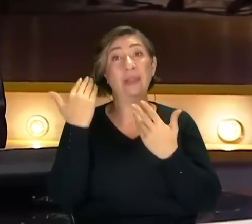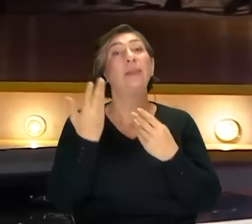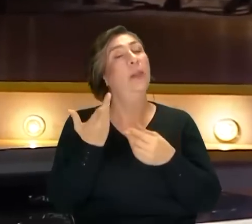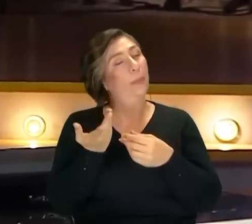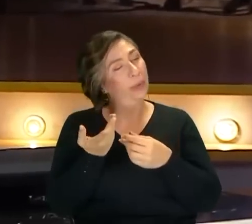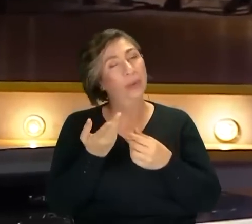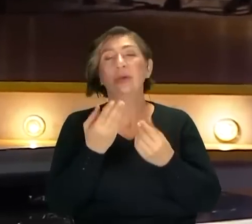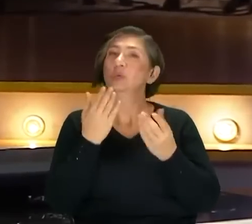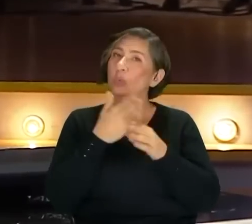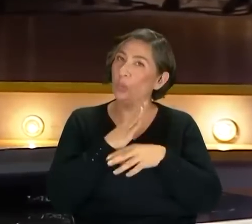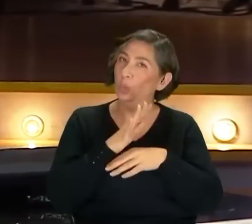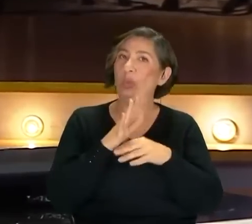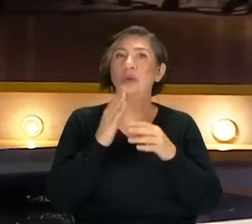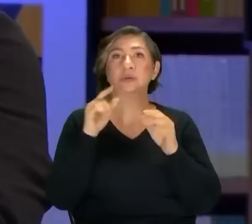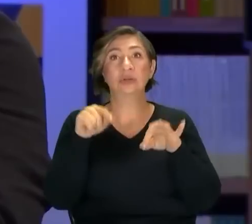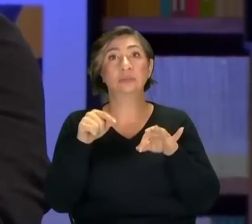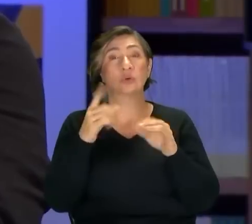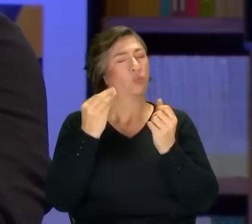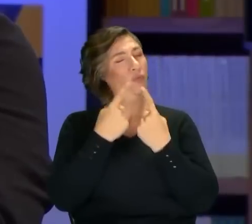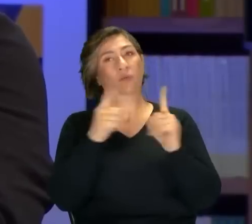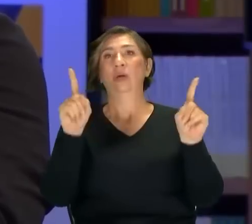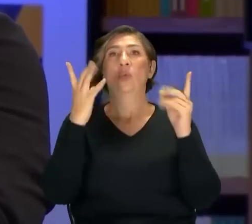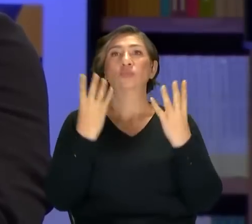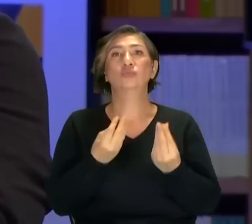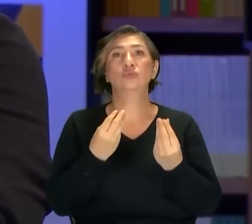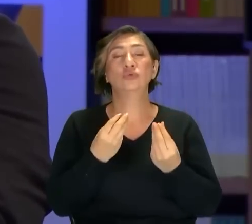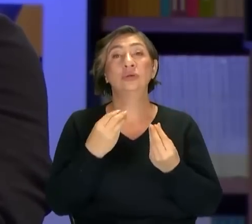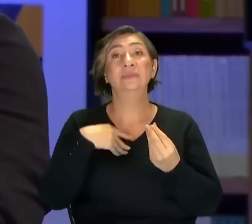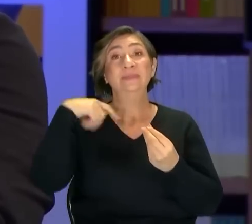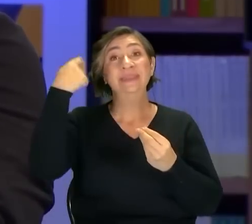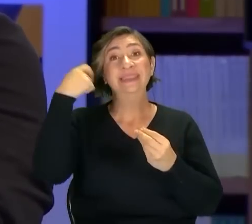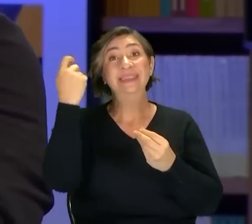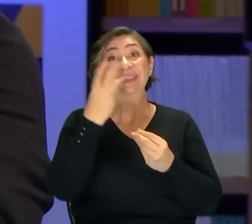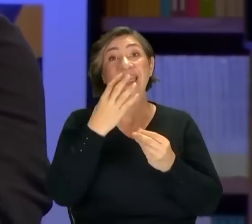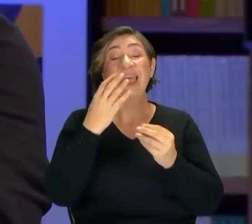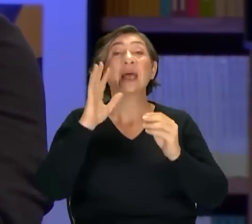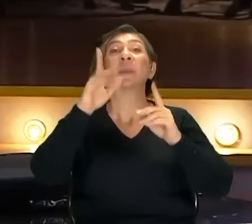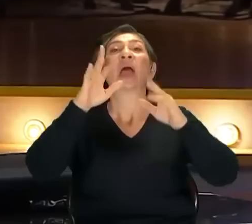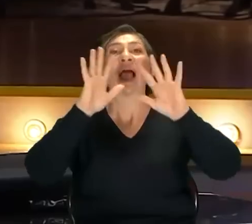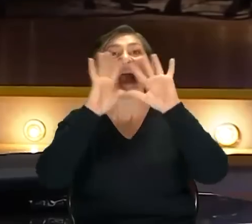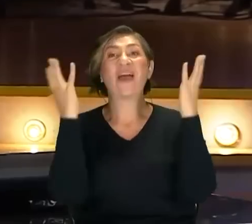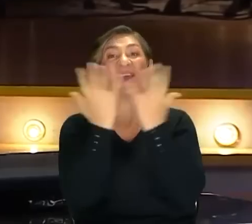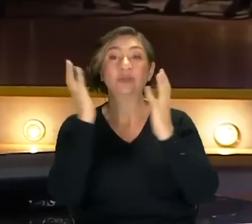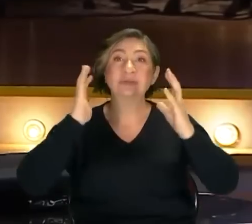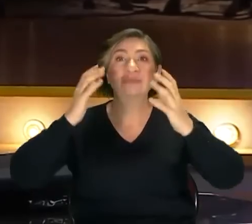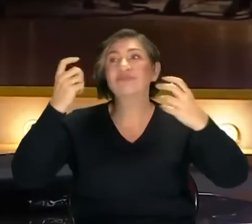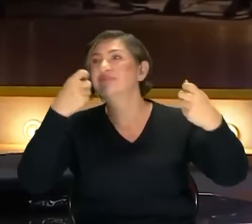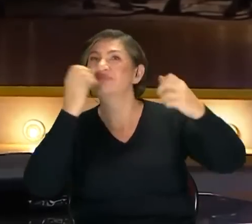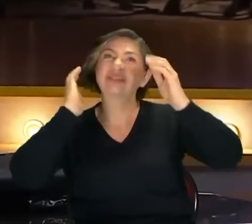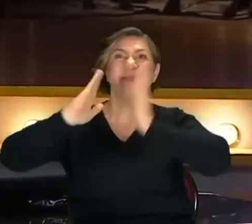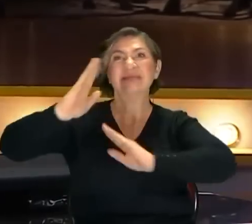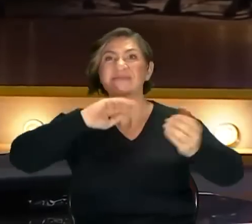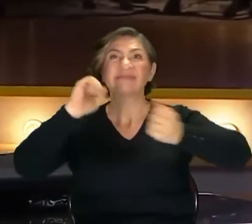Tamam efendim, evet efendim falan. Şimdi başka bir şey olmuş. Yani bizim dizide... Şey... Kafes güreşçisi gibi olmuş değil mi? Bir garip.